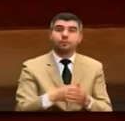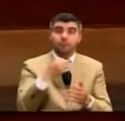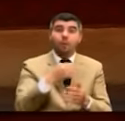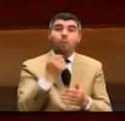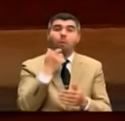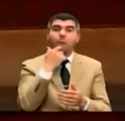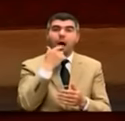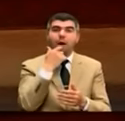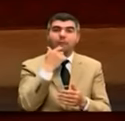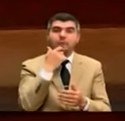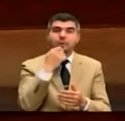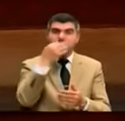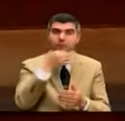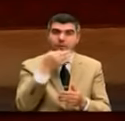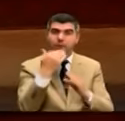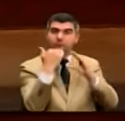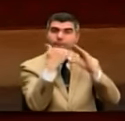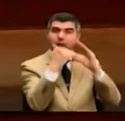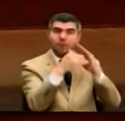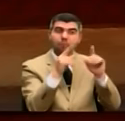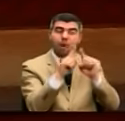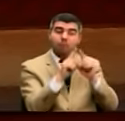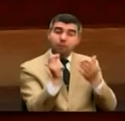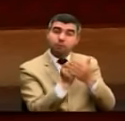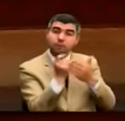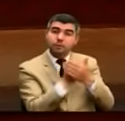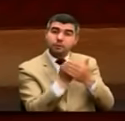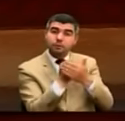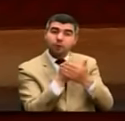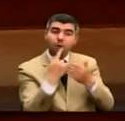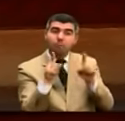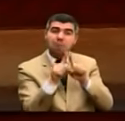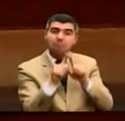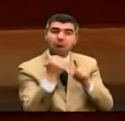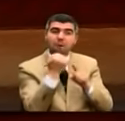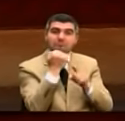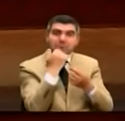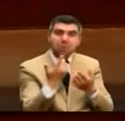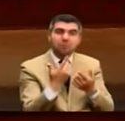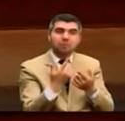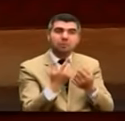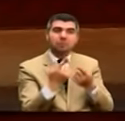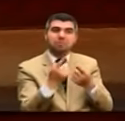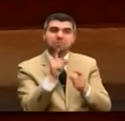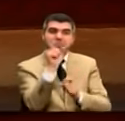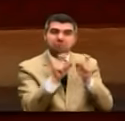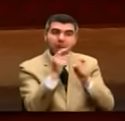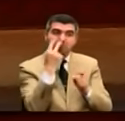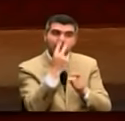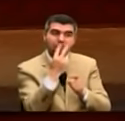المحافظين على الأملاك العقارية على رفض كل تقييد يتعلق بهذا الموضوع متى كان هناك شك في صحة